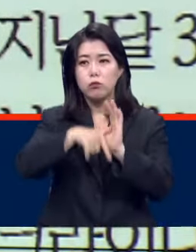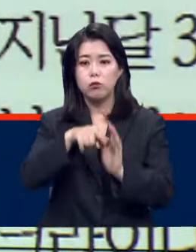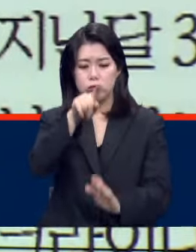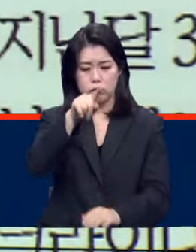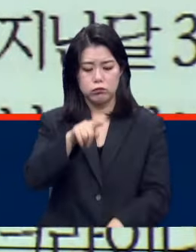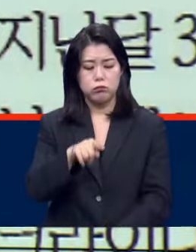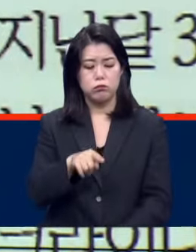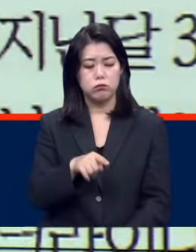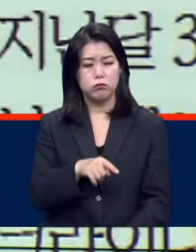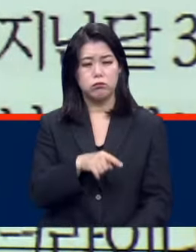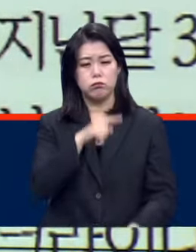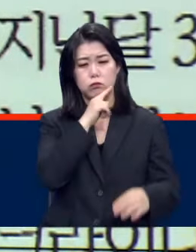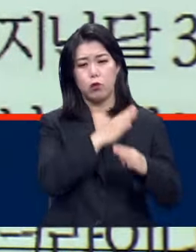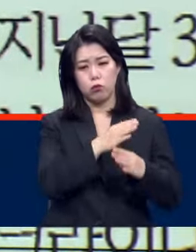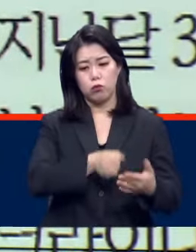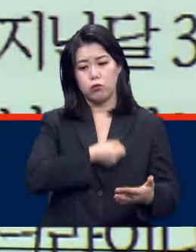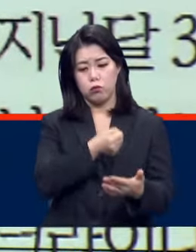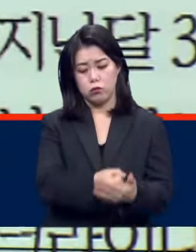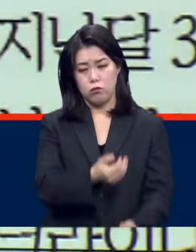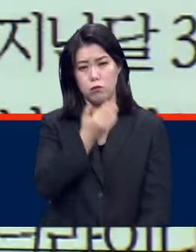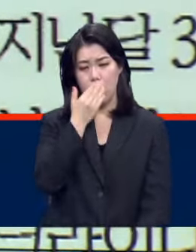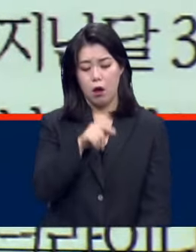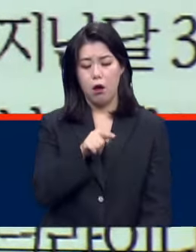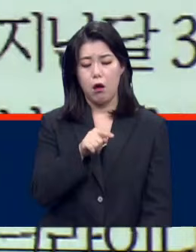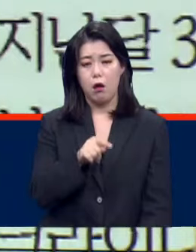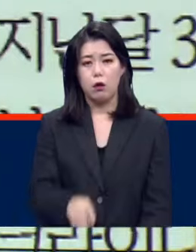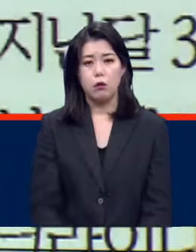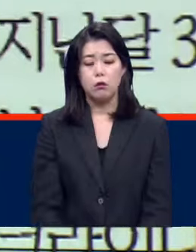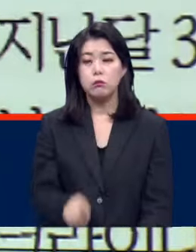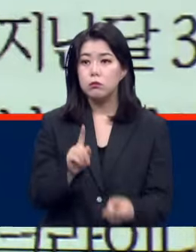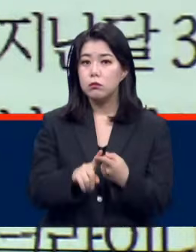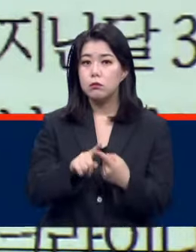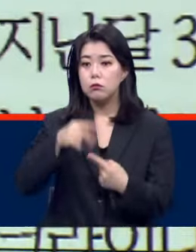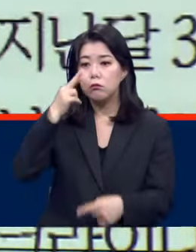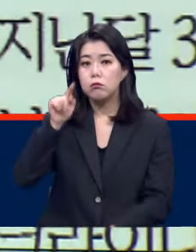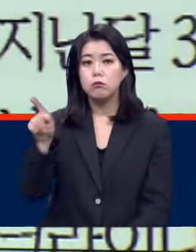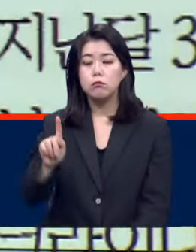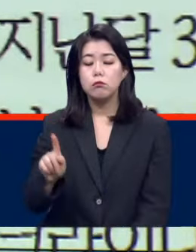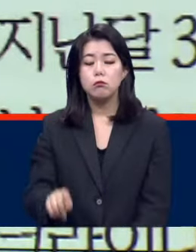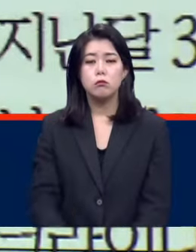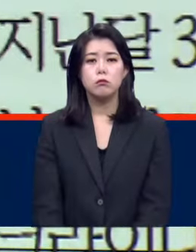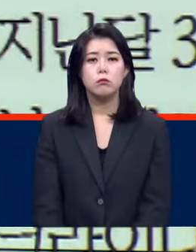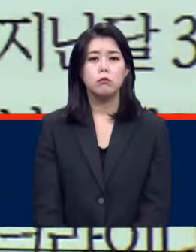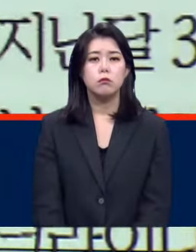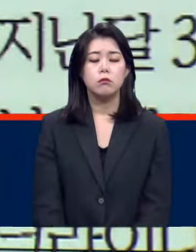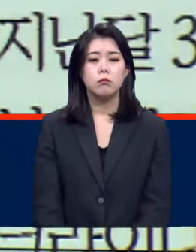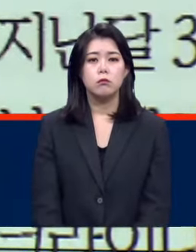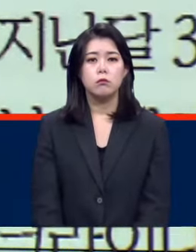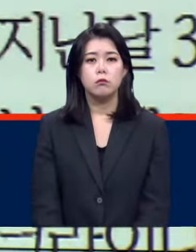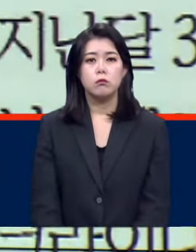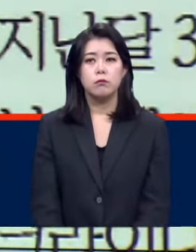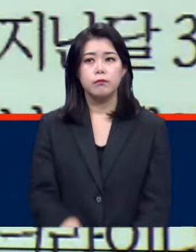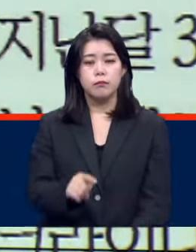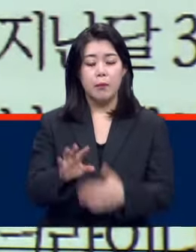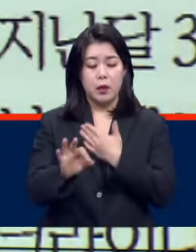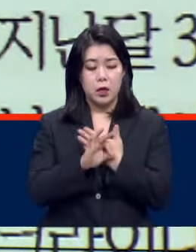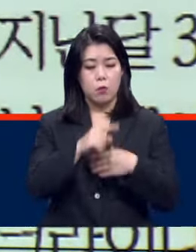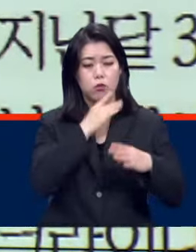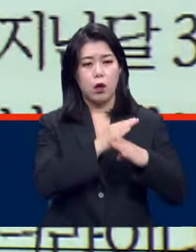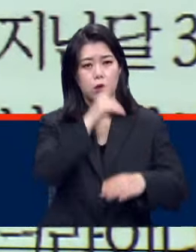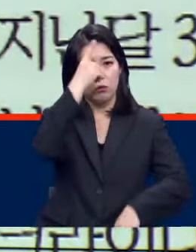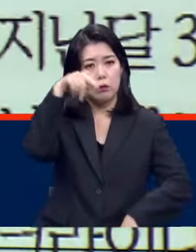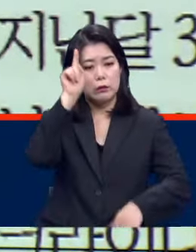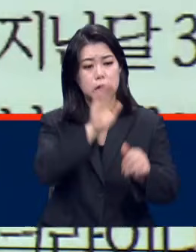불필요한 결정을 내릴 수 있어요라고 얘기를 하죠 여기에 대해서 로버트 후 이미 대사가 뭐라고 얘기를 하느냐 만약에 북한이